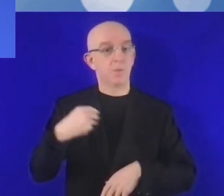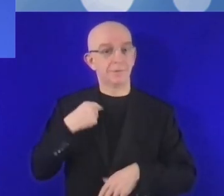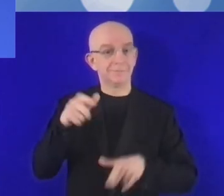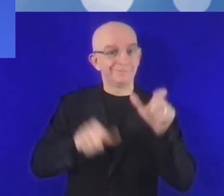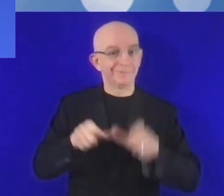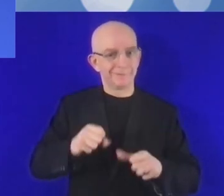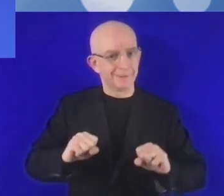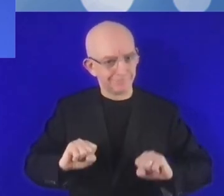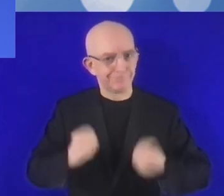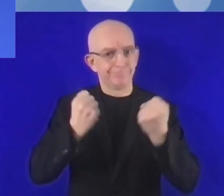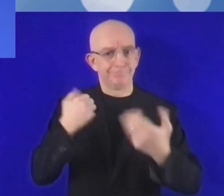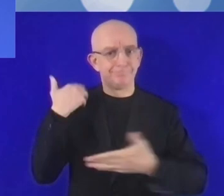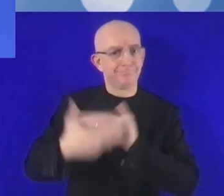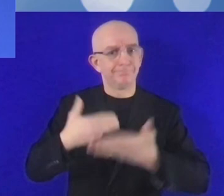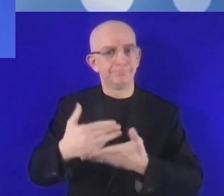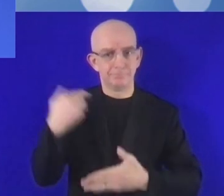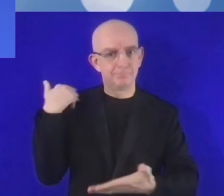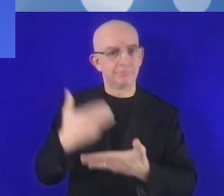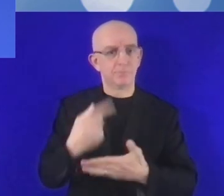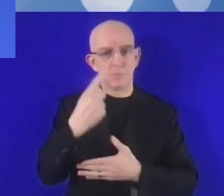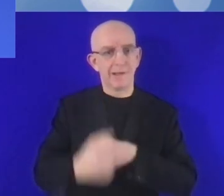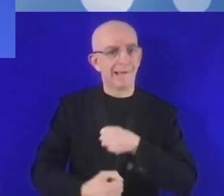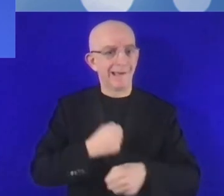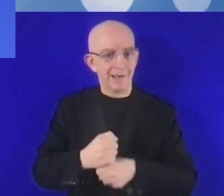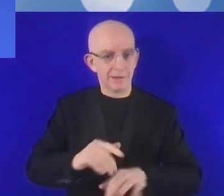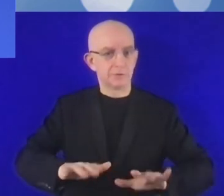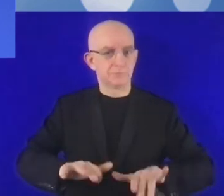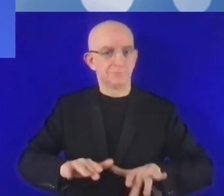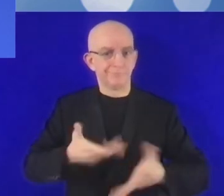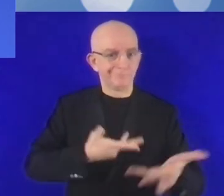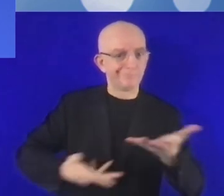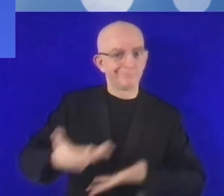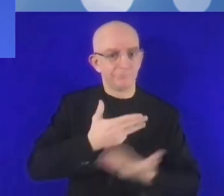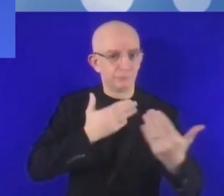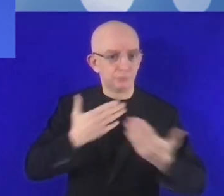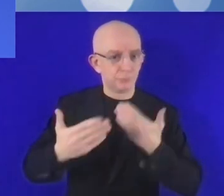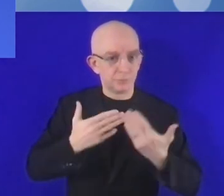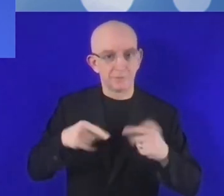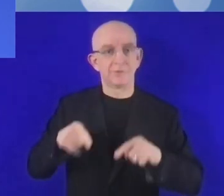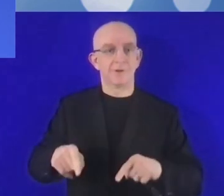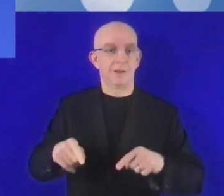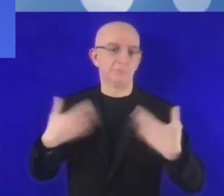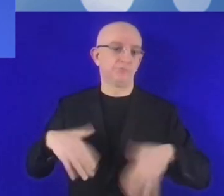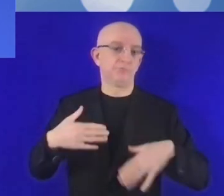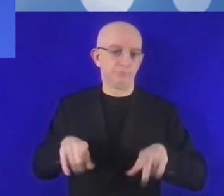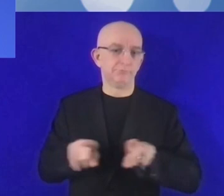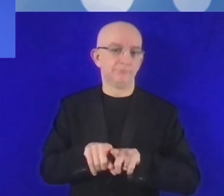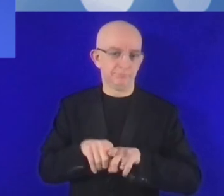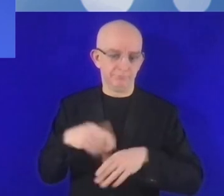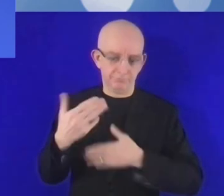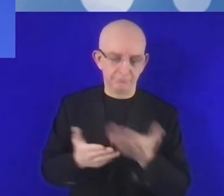разных мероприятий. Первый день у нас впереди, о чем мы разговаривали и будем говорить. Первый –